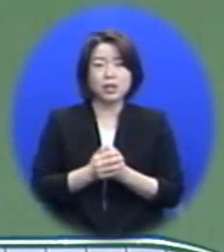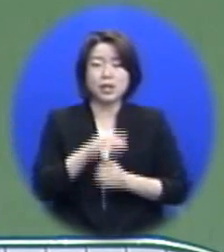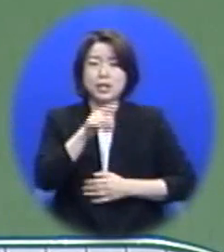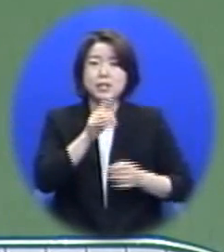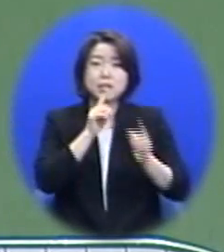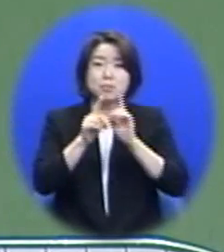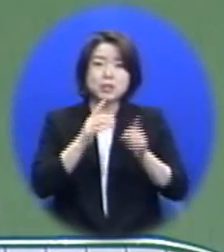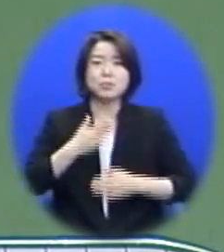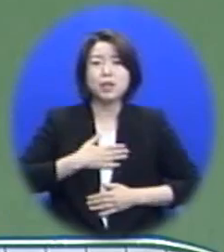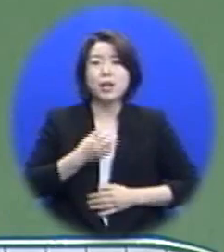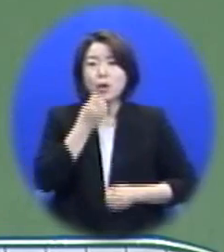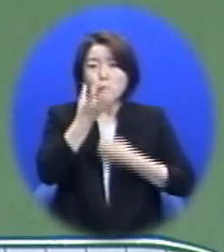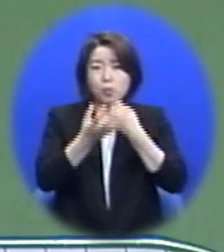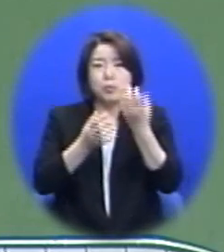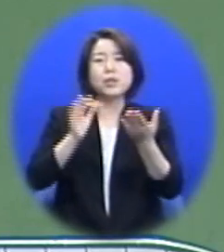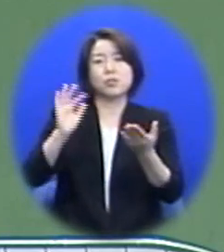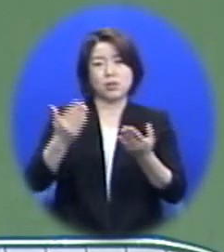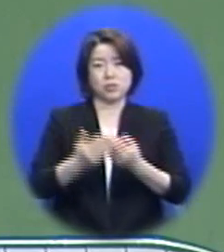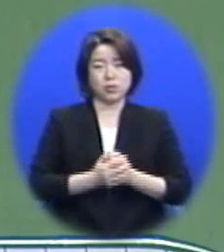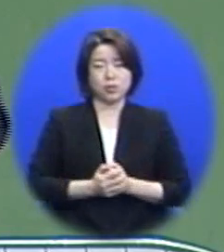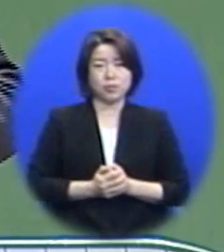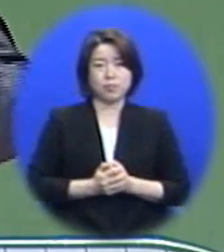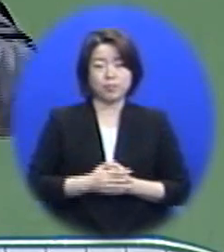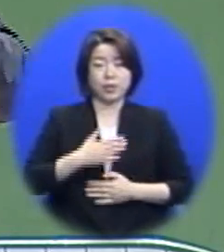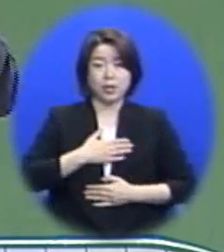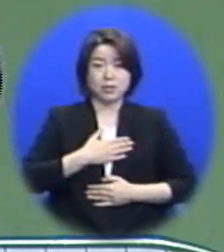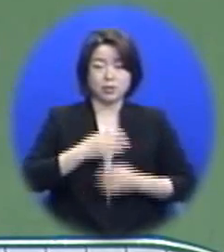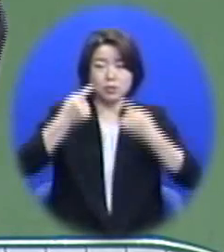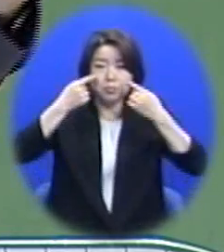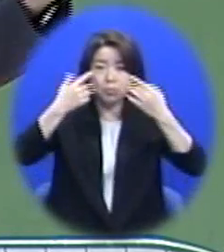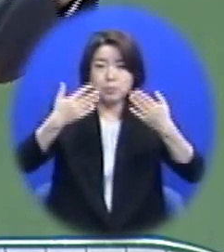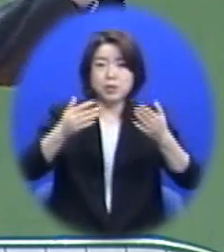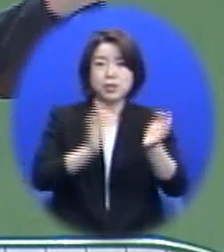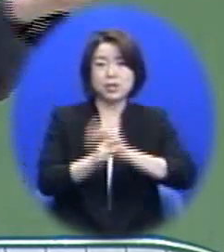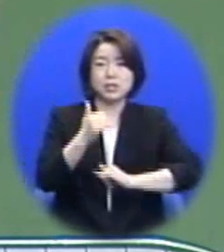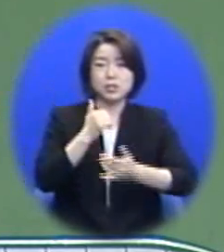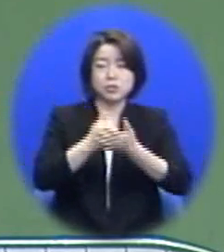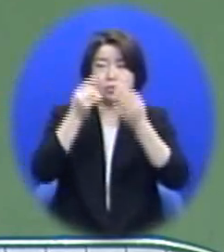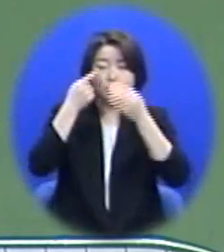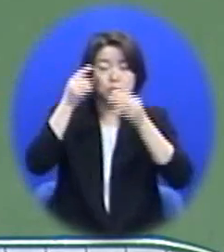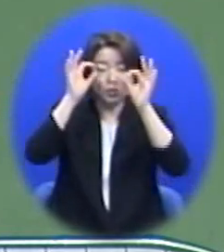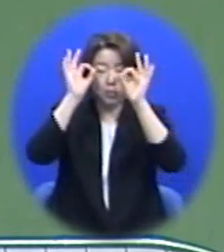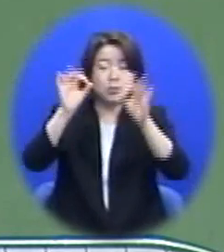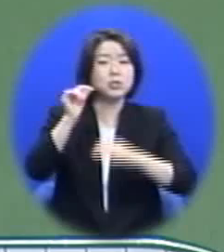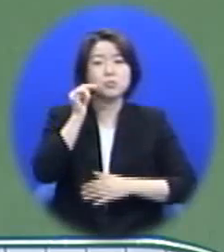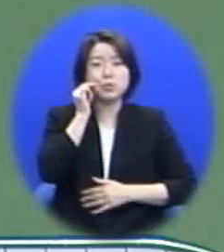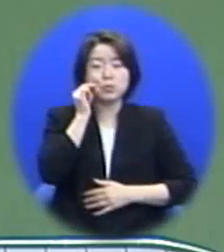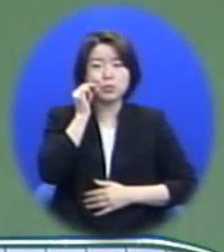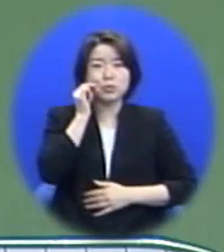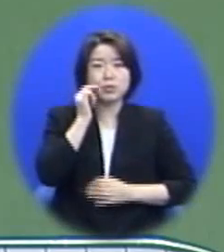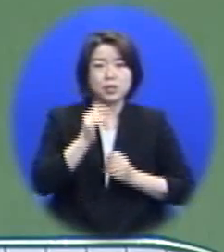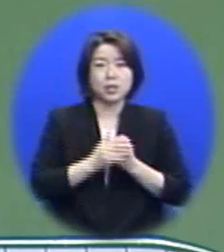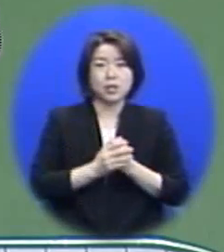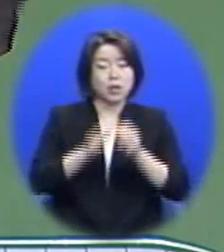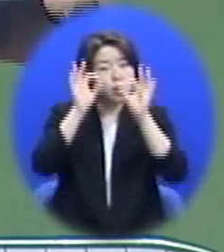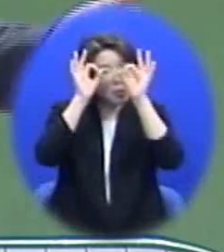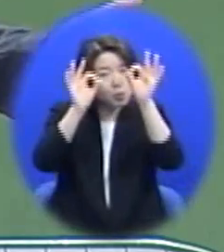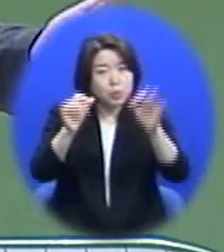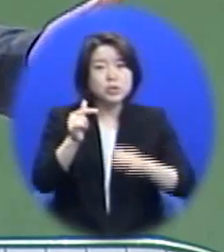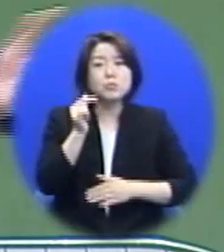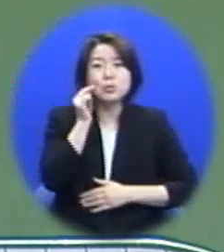말씀이 저의 고백이 되었습니다 저는 분명히 예수님을 눈으로 보지 못합니다 보지